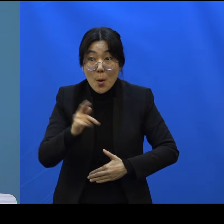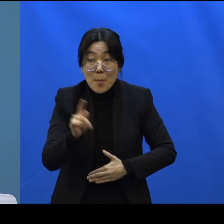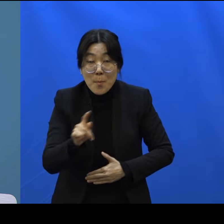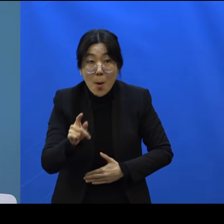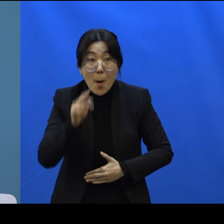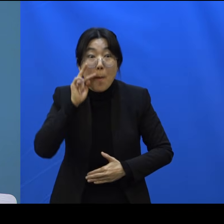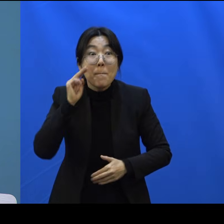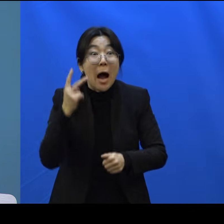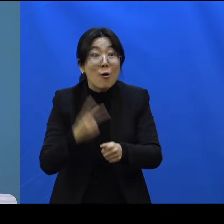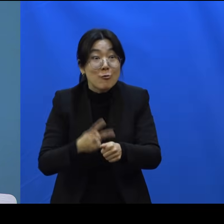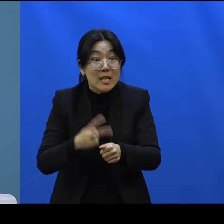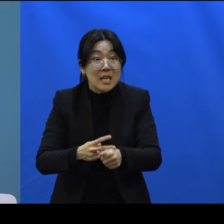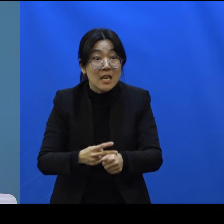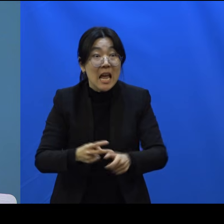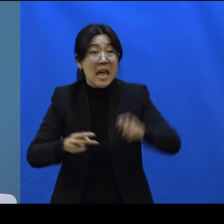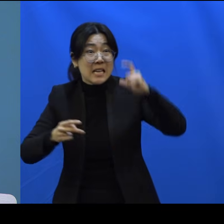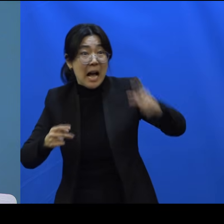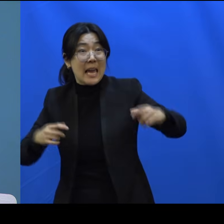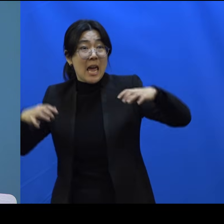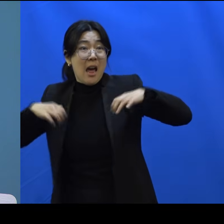하고 있습니다. 자기 고백이죠.